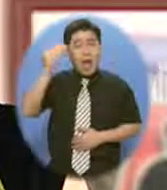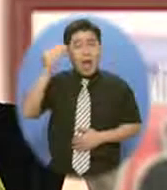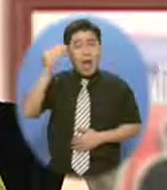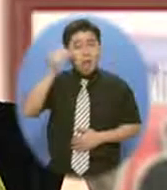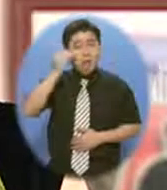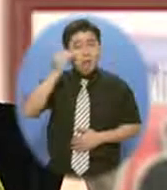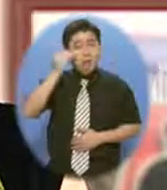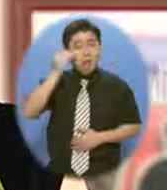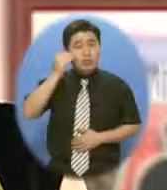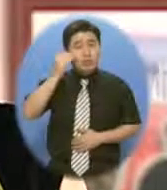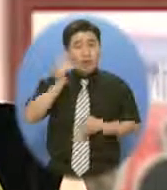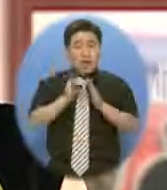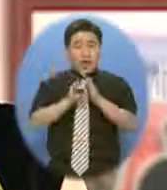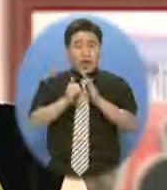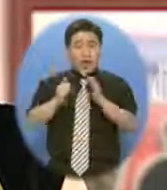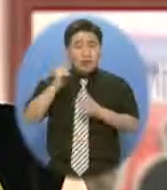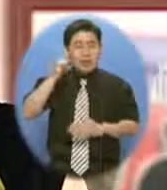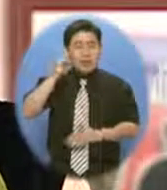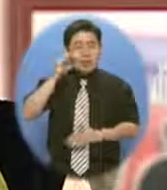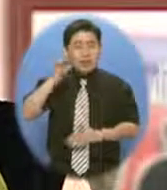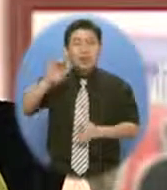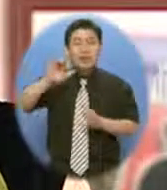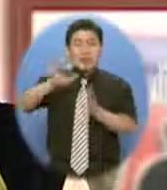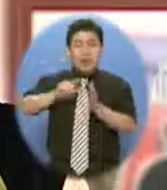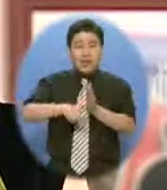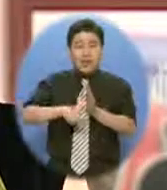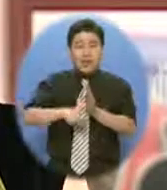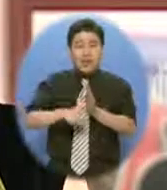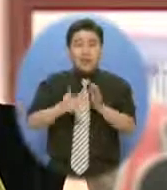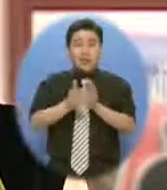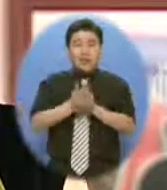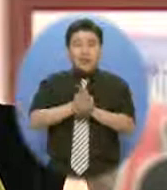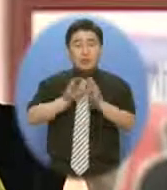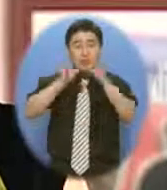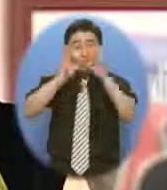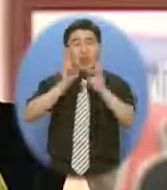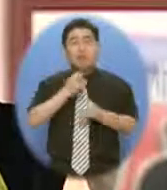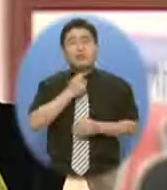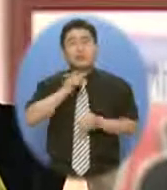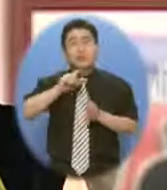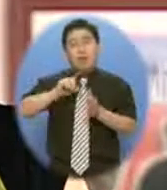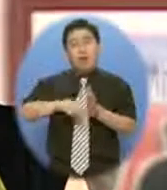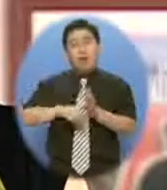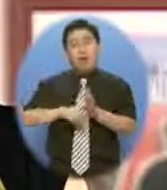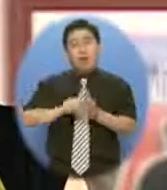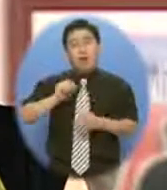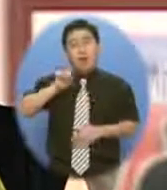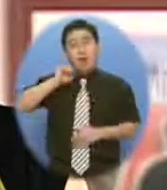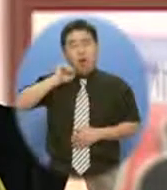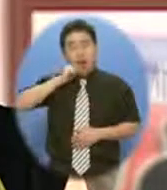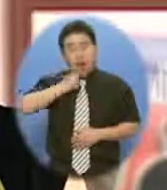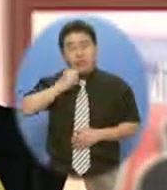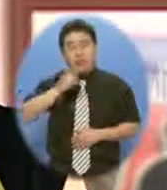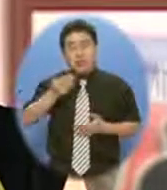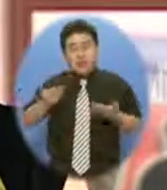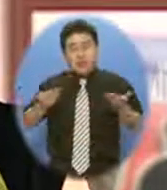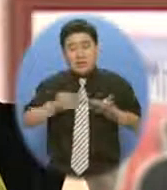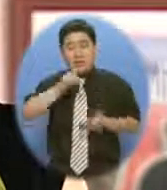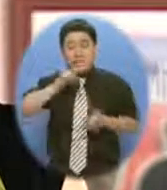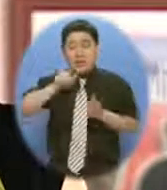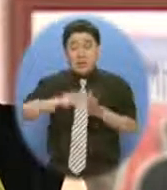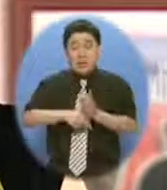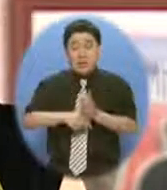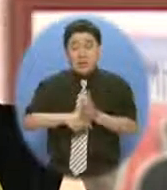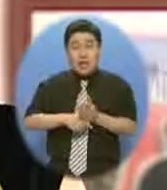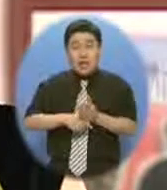그러한 가족이 그리워질 때나, 그리고 친구들이 보고 싶을 때, 어려움이 또 있을 때 이러한 것을